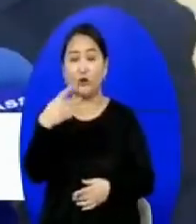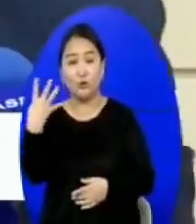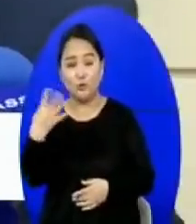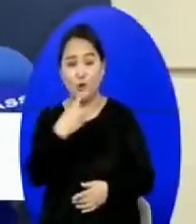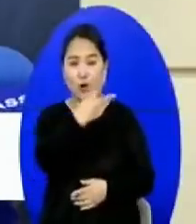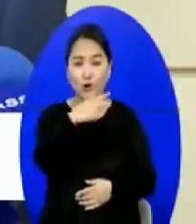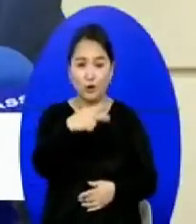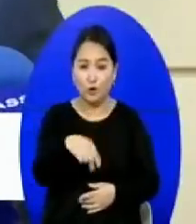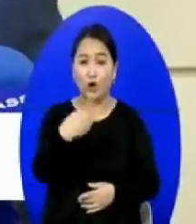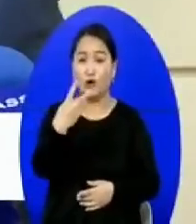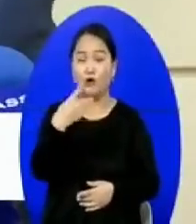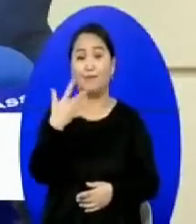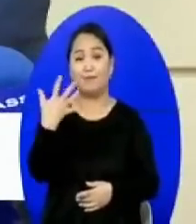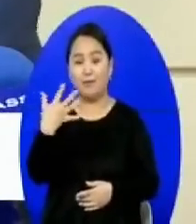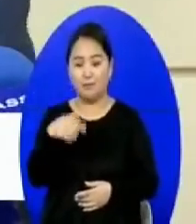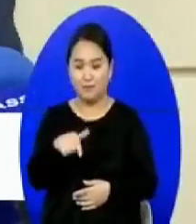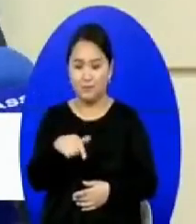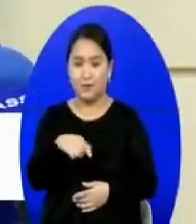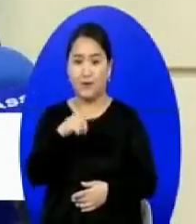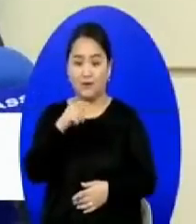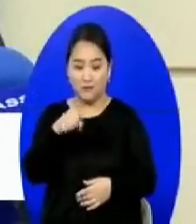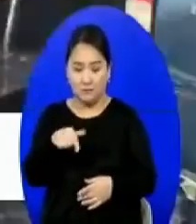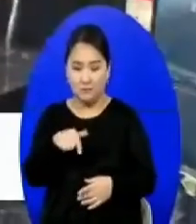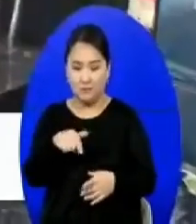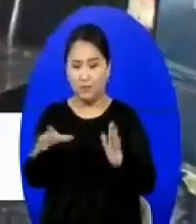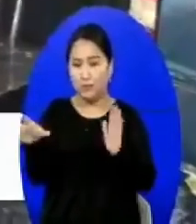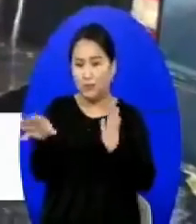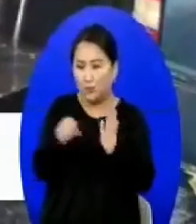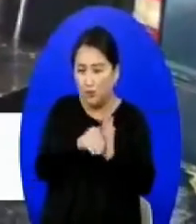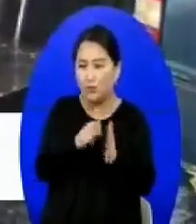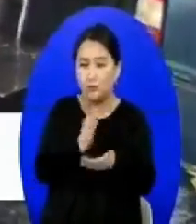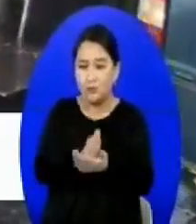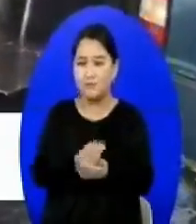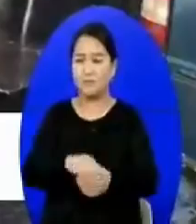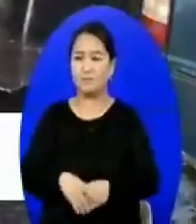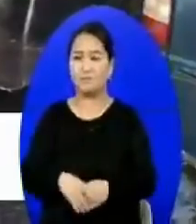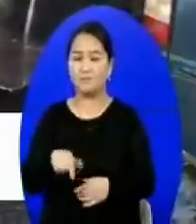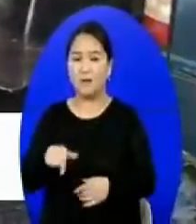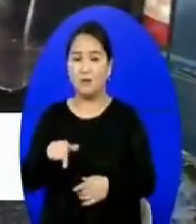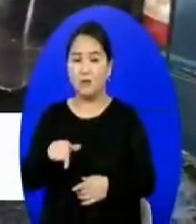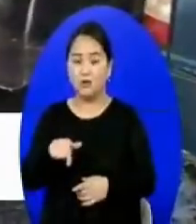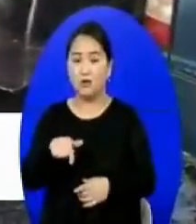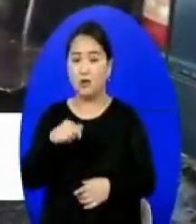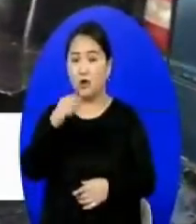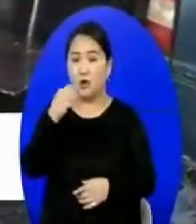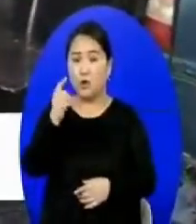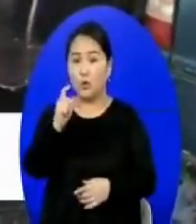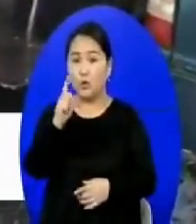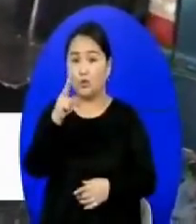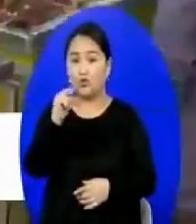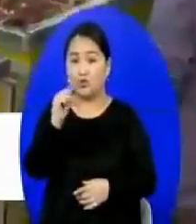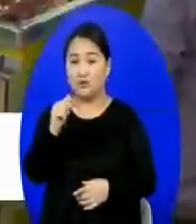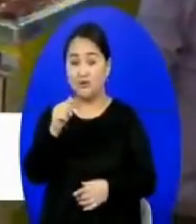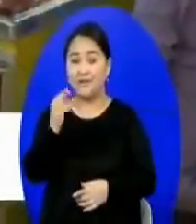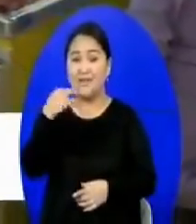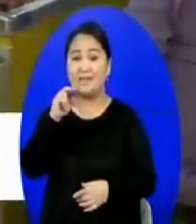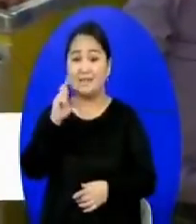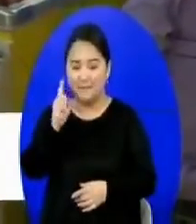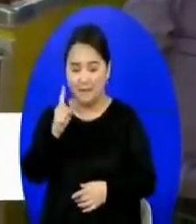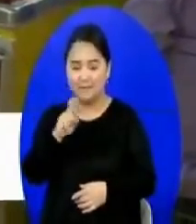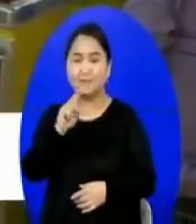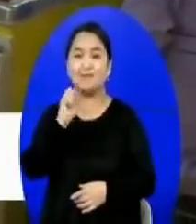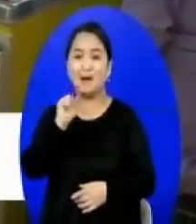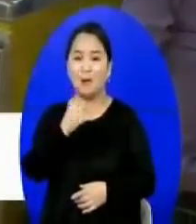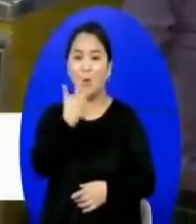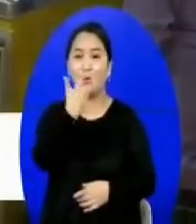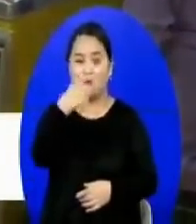2-2-5 гэх юм заалтууд маань энэ бас нэг хүчин зүйл нөлөөлөд байгаа юм аа. Өнөөдрийн байдлаар хүчит чонхор зах түрээсийн төлбөрөө 30% бууруулсан